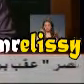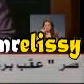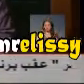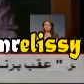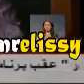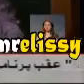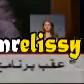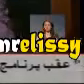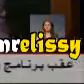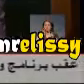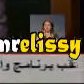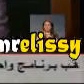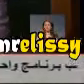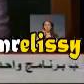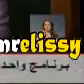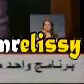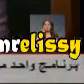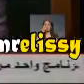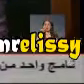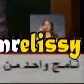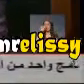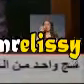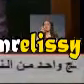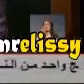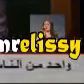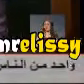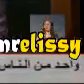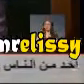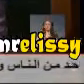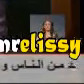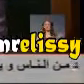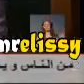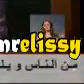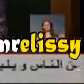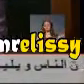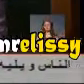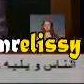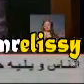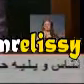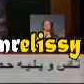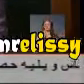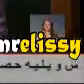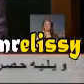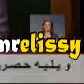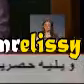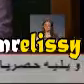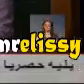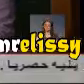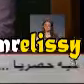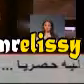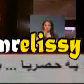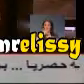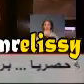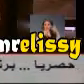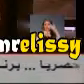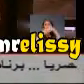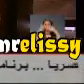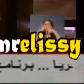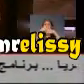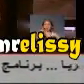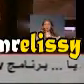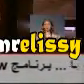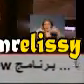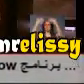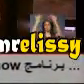نيه طيب دي حكايات مسؤولي الحكومه مع سد النهضه اللي ما شاء الله كبر وبيطلع كل